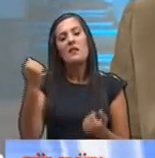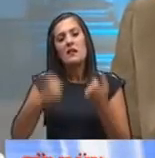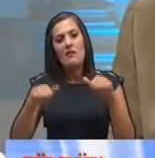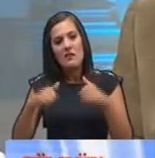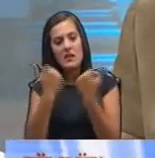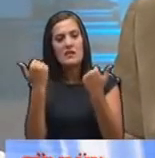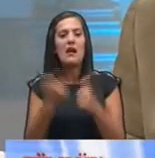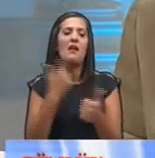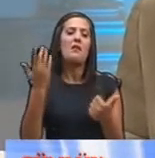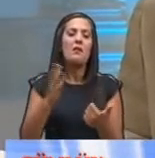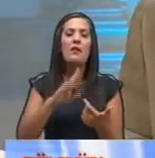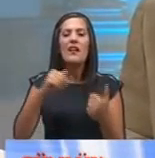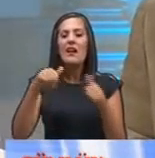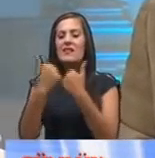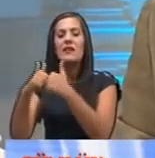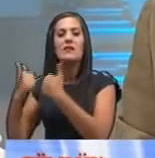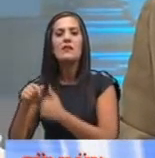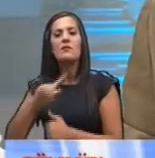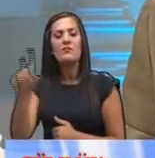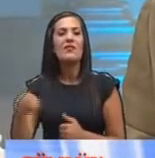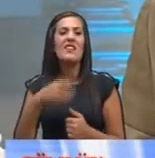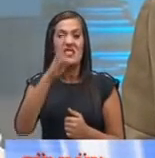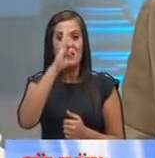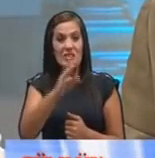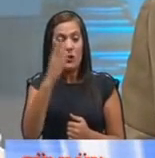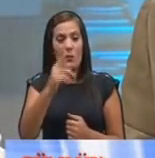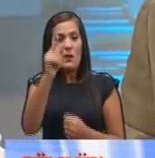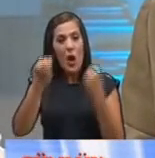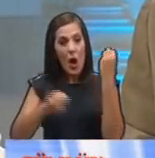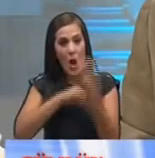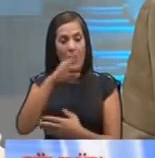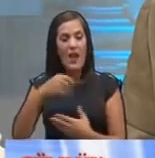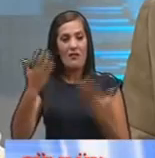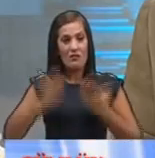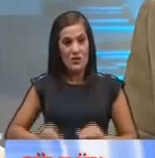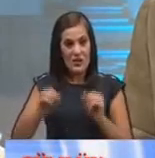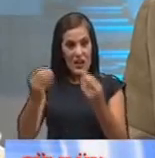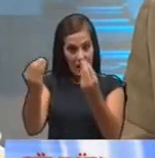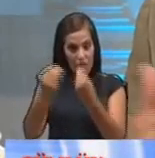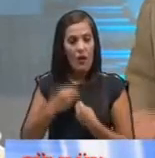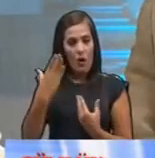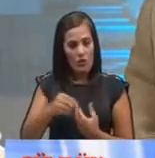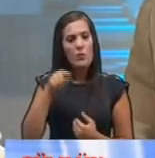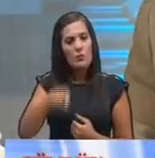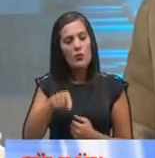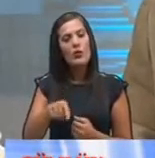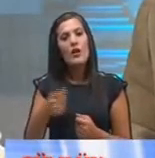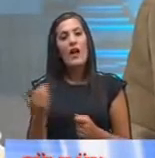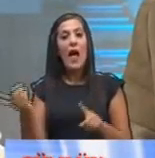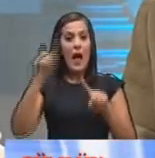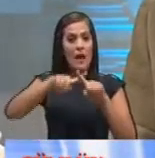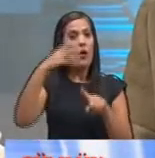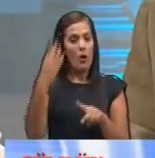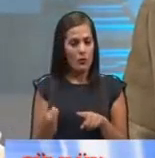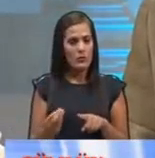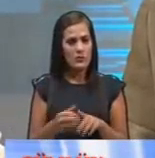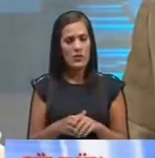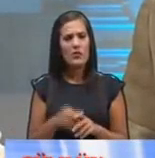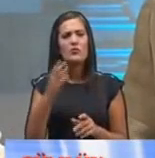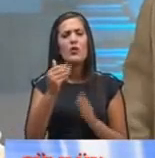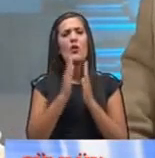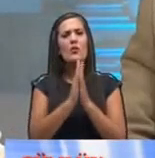veya bu şiddette ciddi bir tek olayı travmayı kastediyorum. Bunların da eklenmesiyle hocam